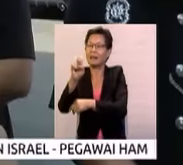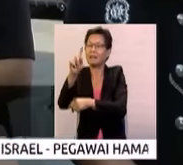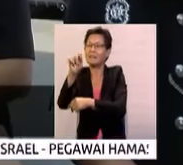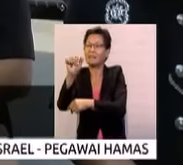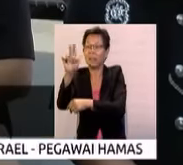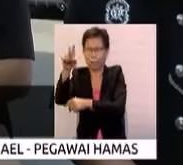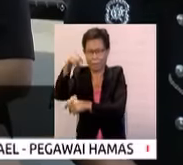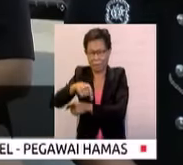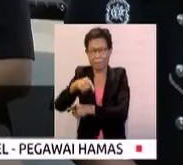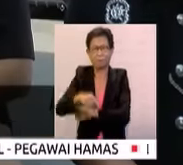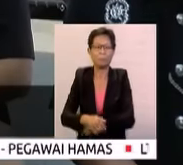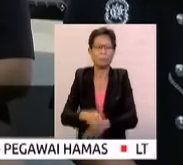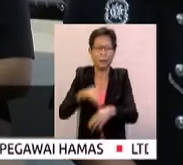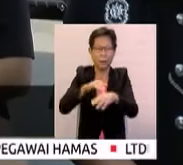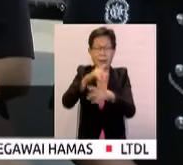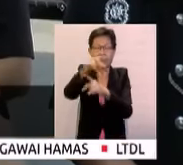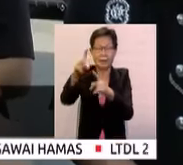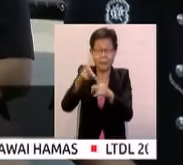pada tarikh